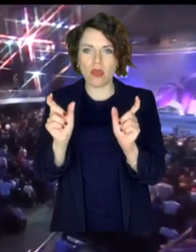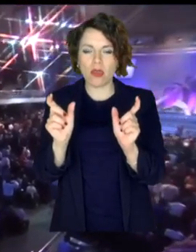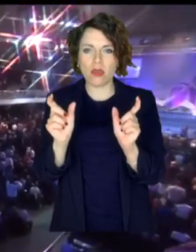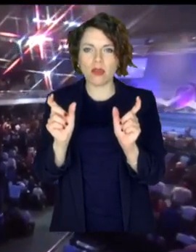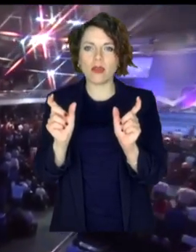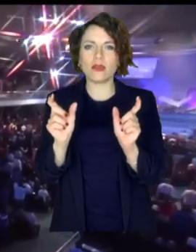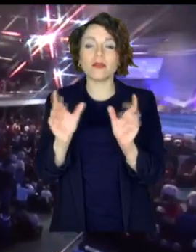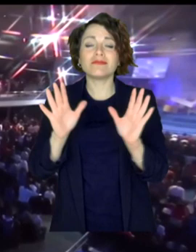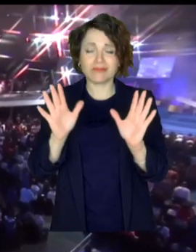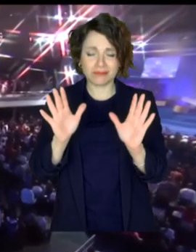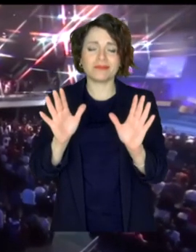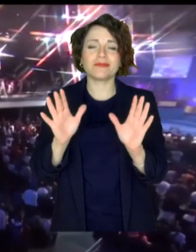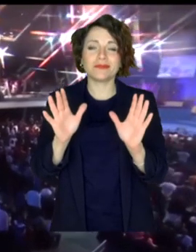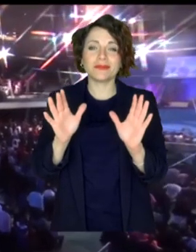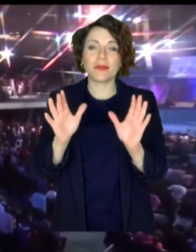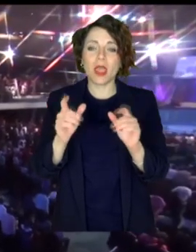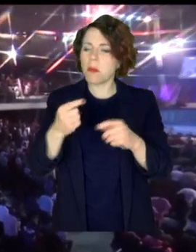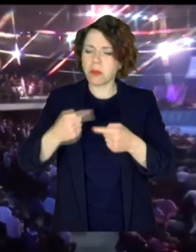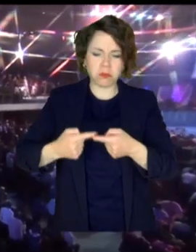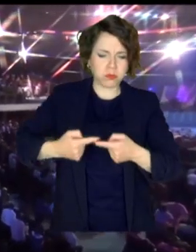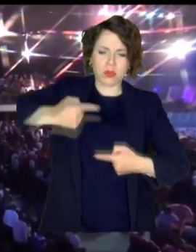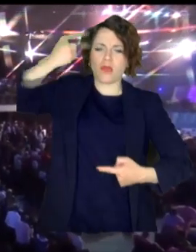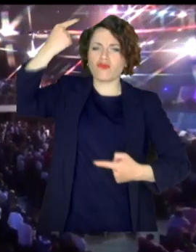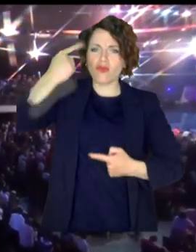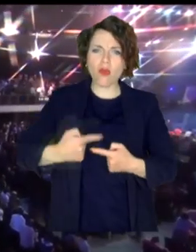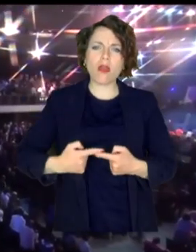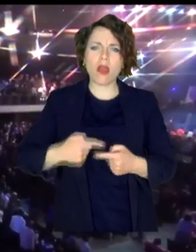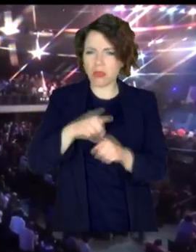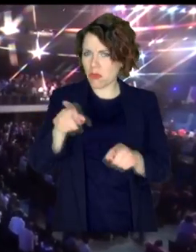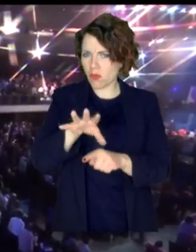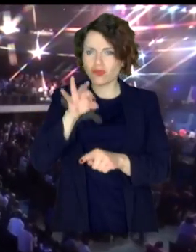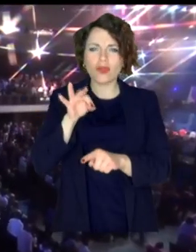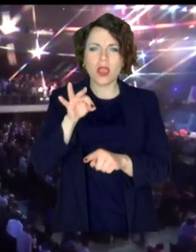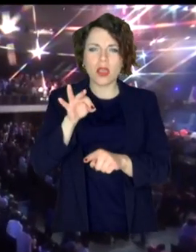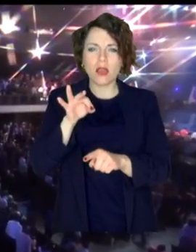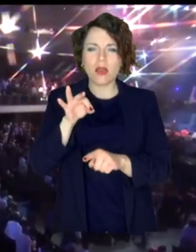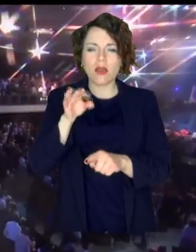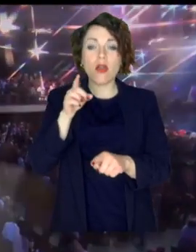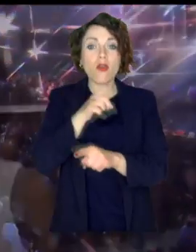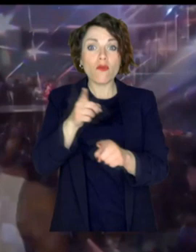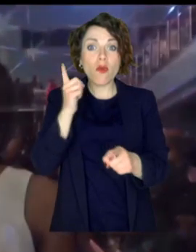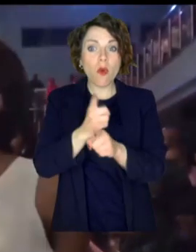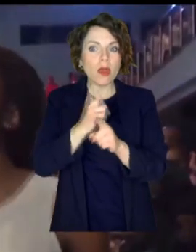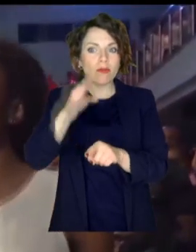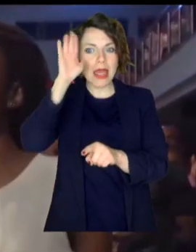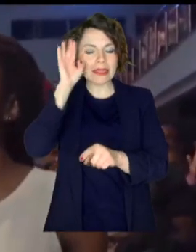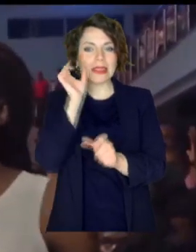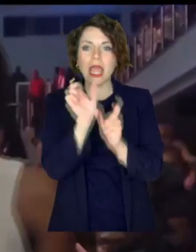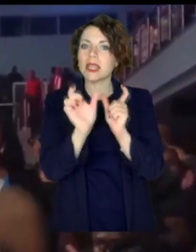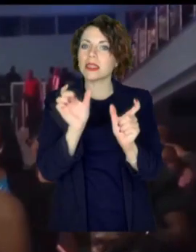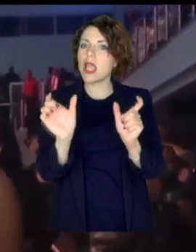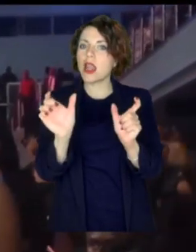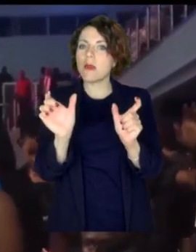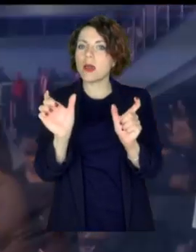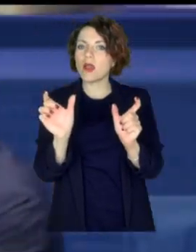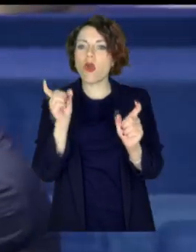E per tutta quella giornata avete la coscienza delle vostre parole. Usate le parole per